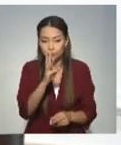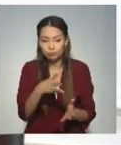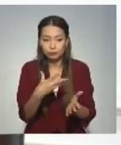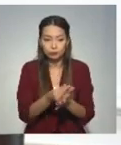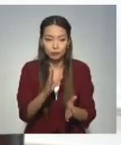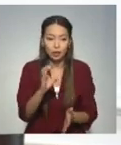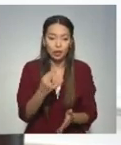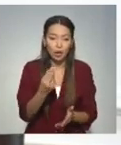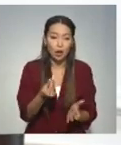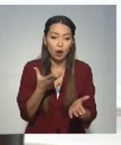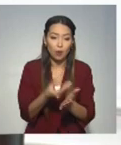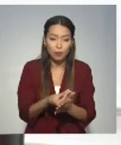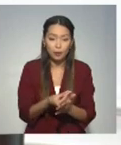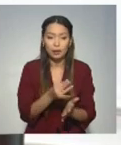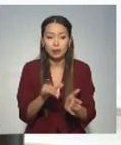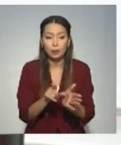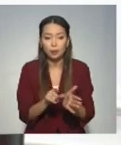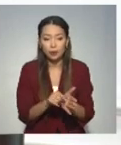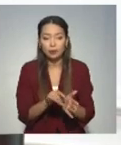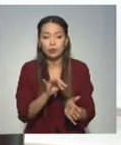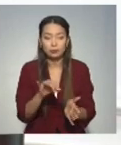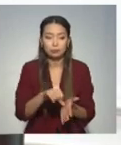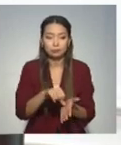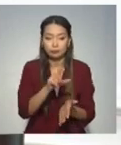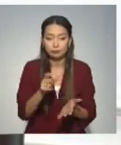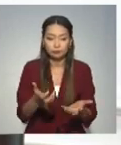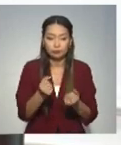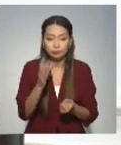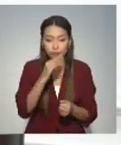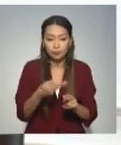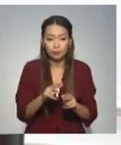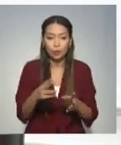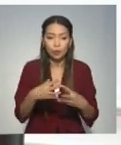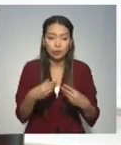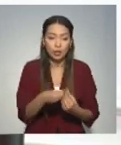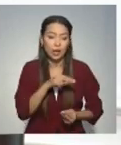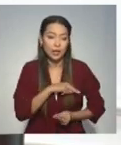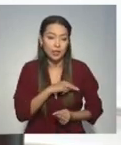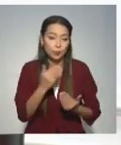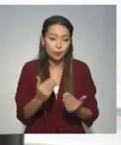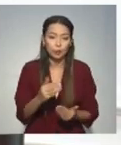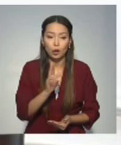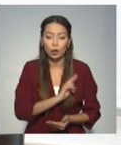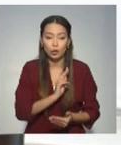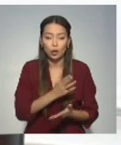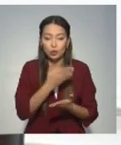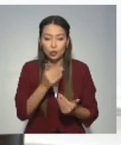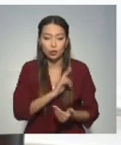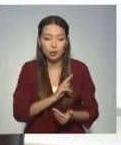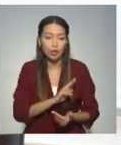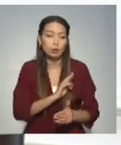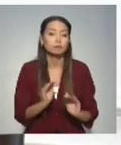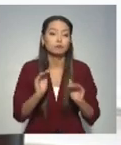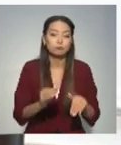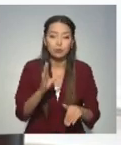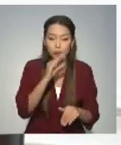және әлеуметтік төлемдер мен зейнетақы жарналары аударылады. Осылайша отбасының еңбек жасындағы жұмыссыз мүшелері қызметке